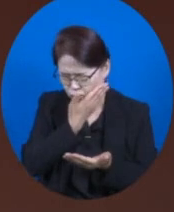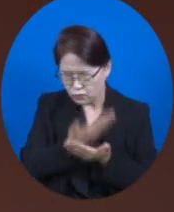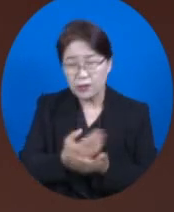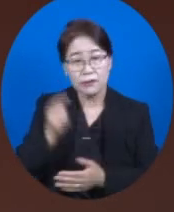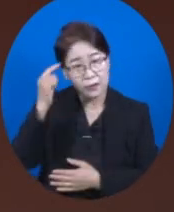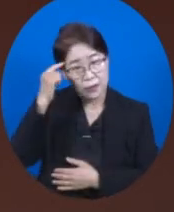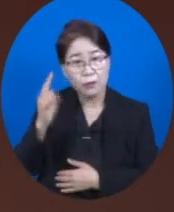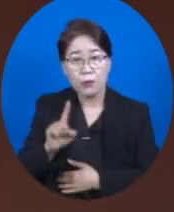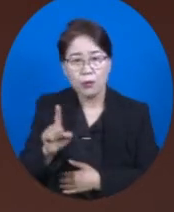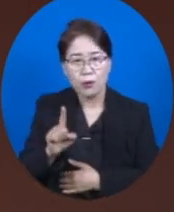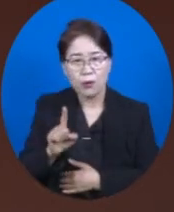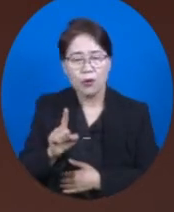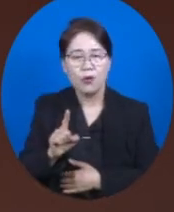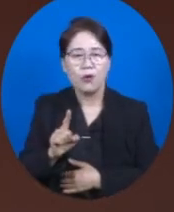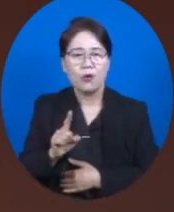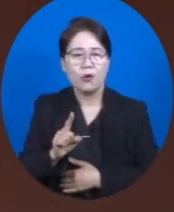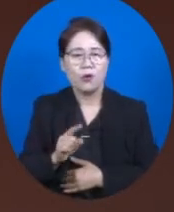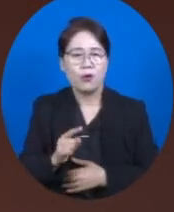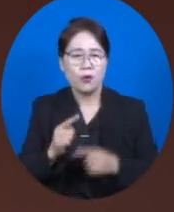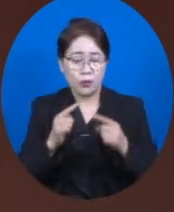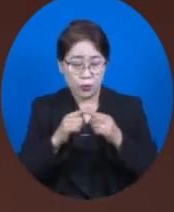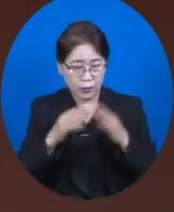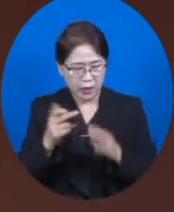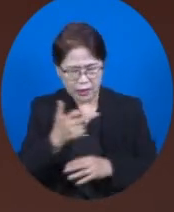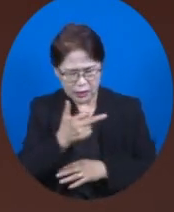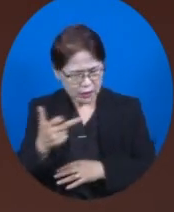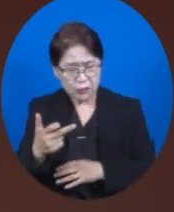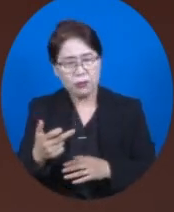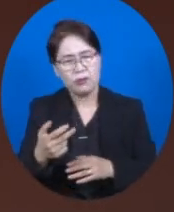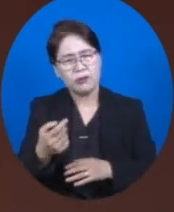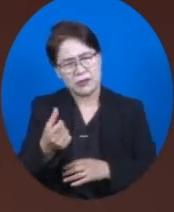것은 성전의 크기가 아니었습니다